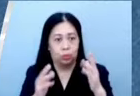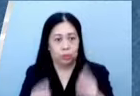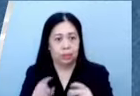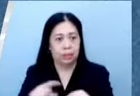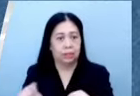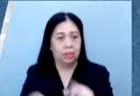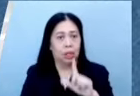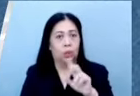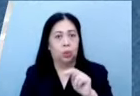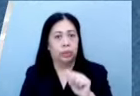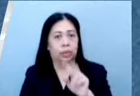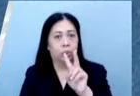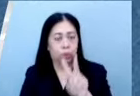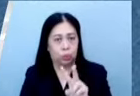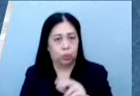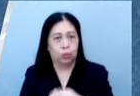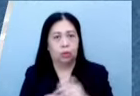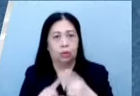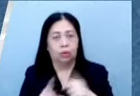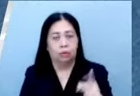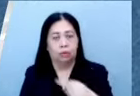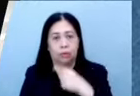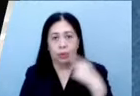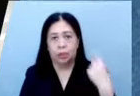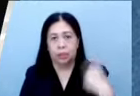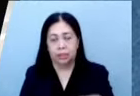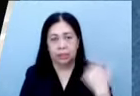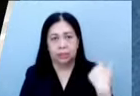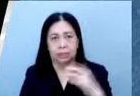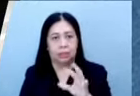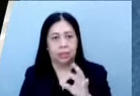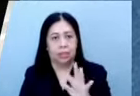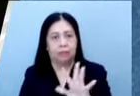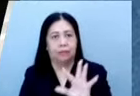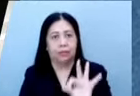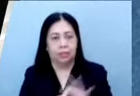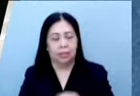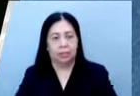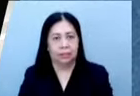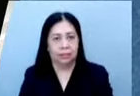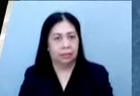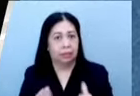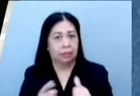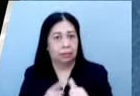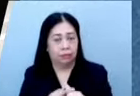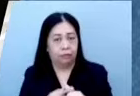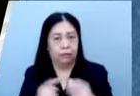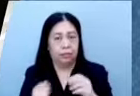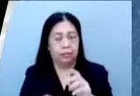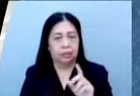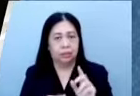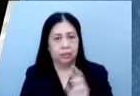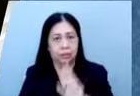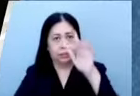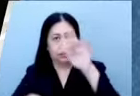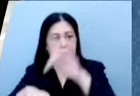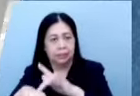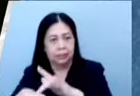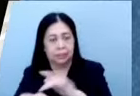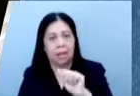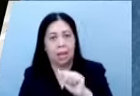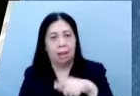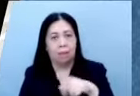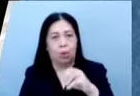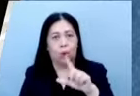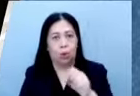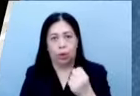ng Soviet Union noong September 13, 1959. Ang first crewed mission naman na nag-touchdown sa buwan ay ang Apollo 11 noong